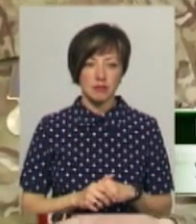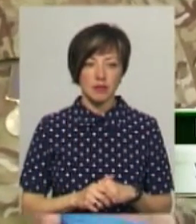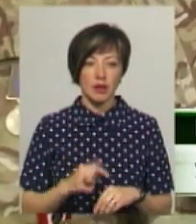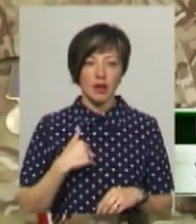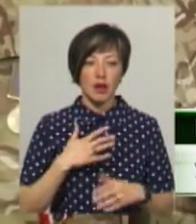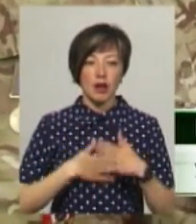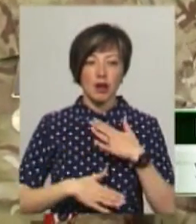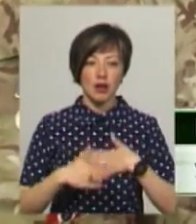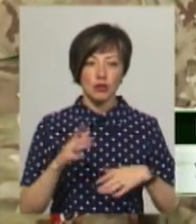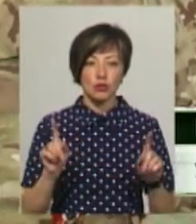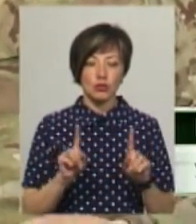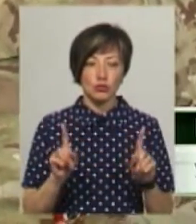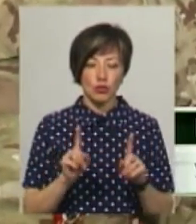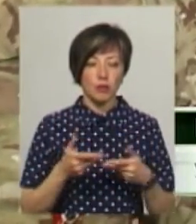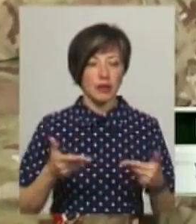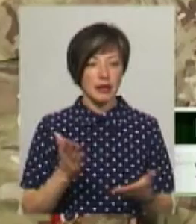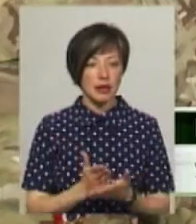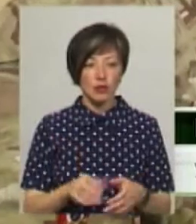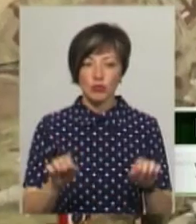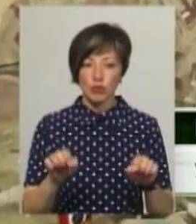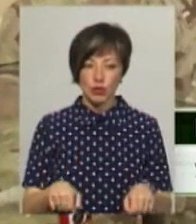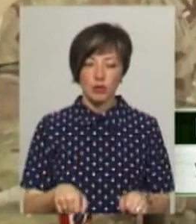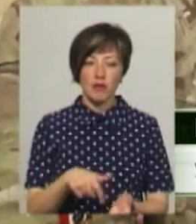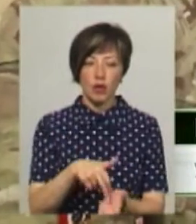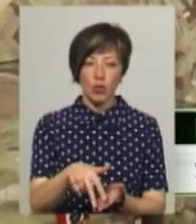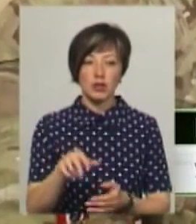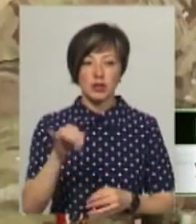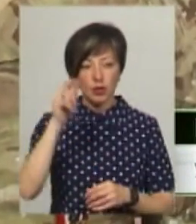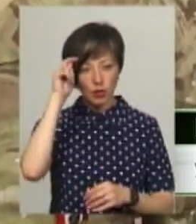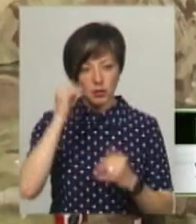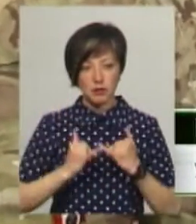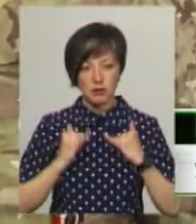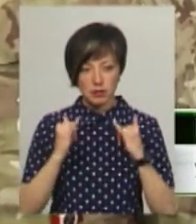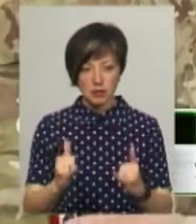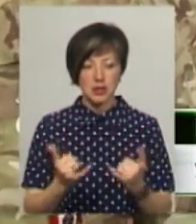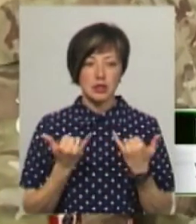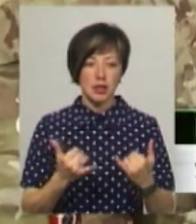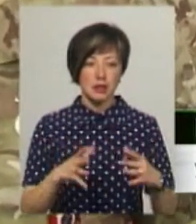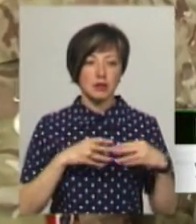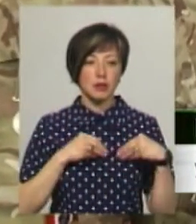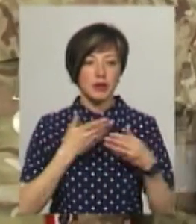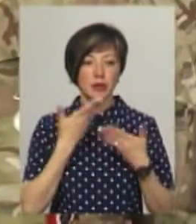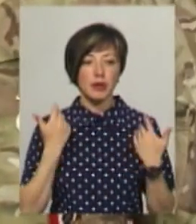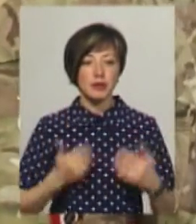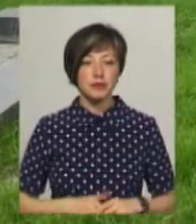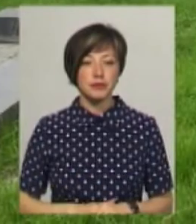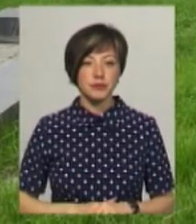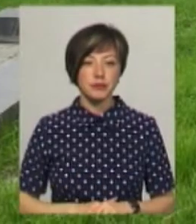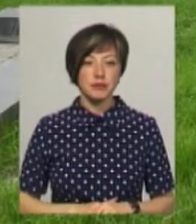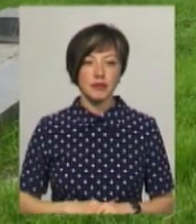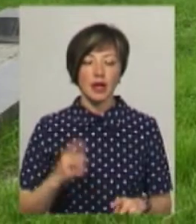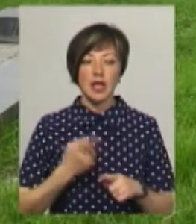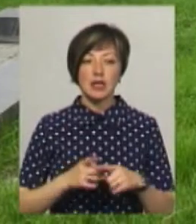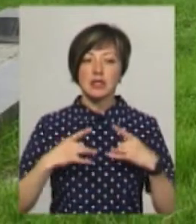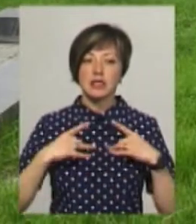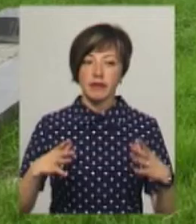що дуже я радий, що ми є, що ми можемо виходити і хлопцям віддати честь, яких зараз немає тут. Зараз не возле нас. І це свято, і